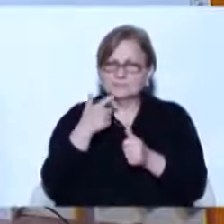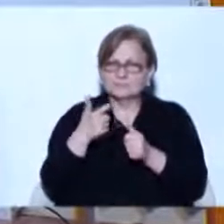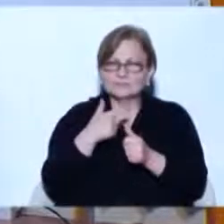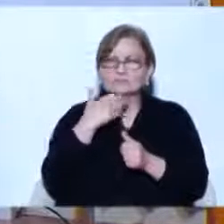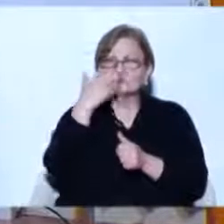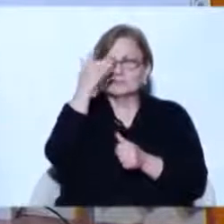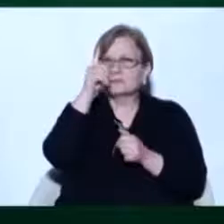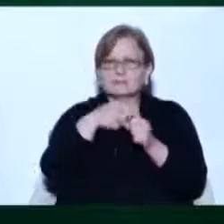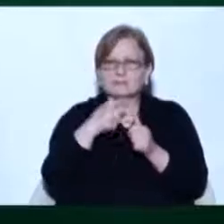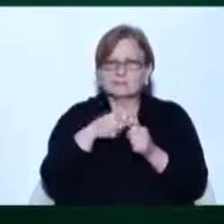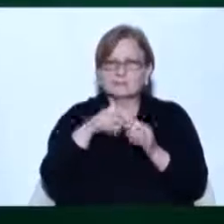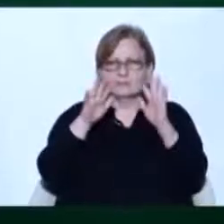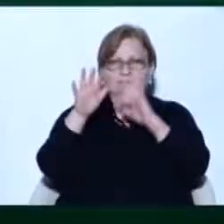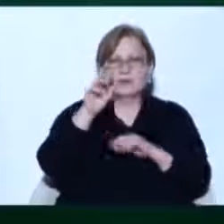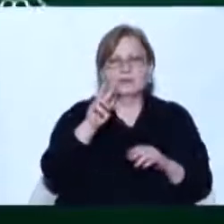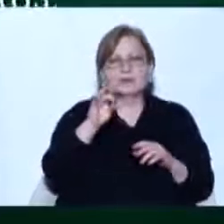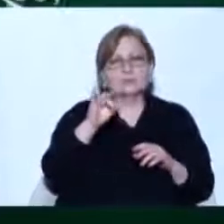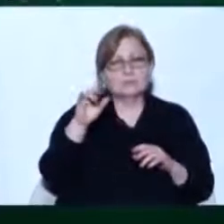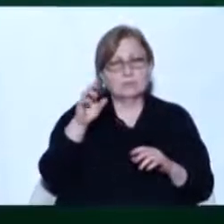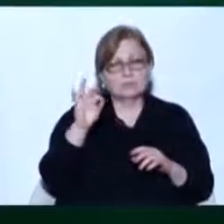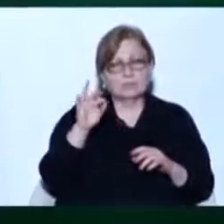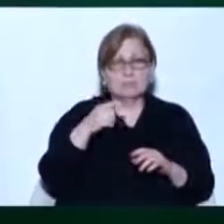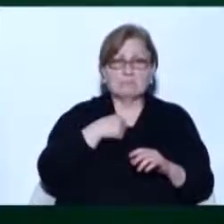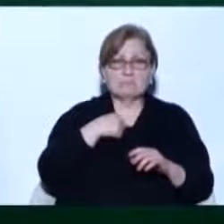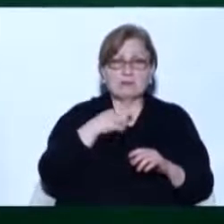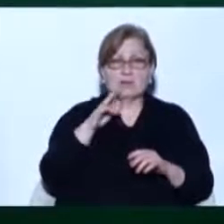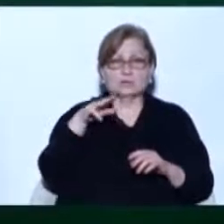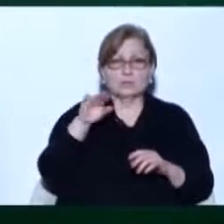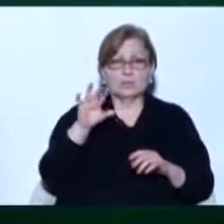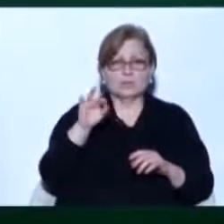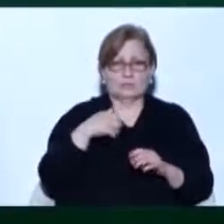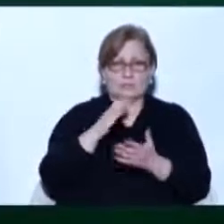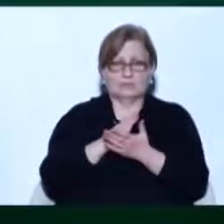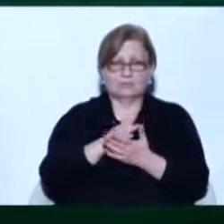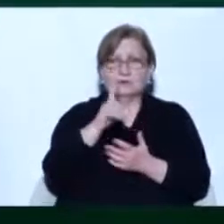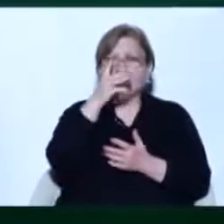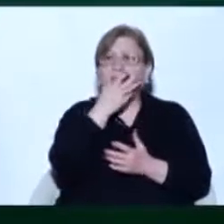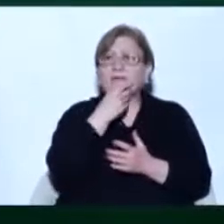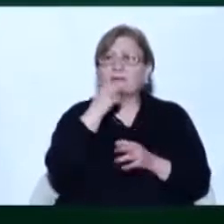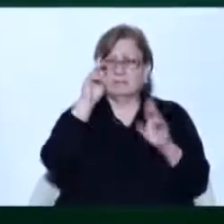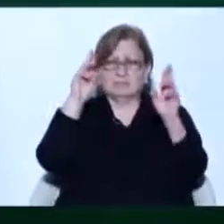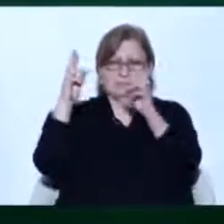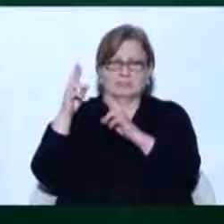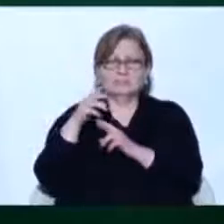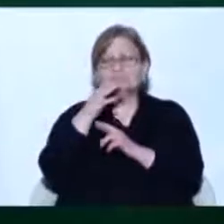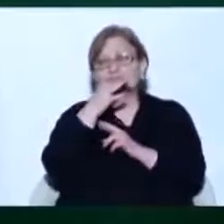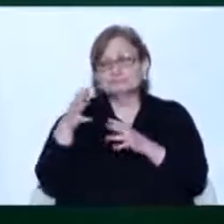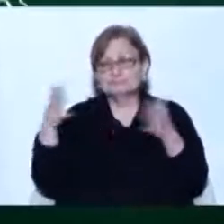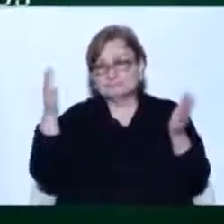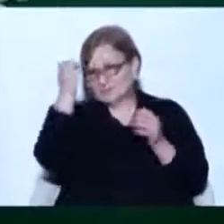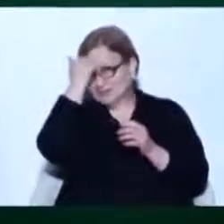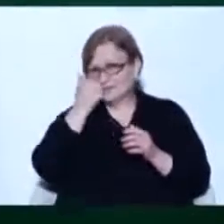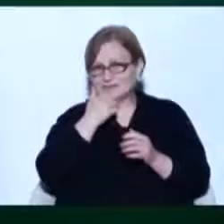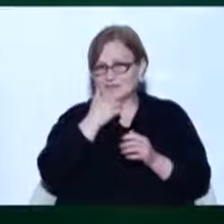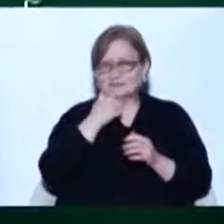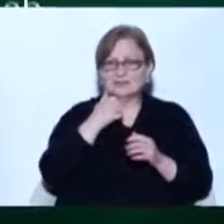ტოტომ. ღუბო, მე ტოტო ვარ, რა ლამაზად ცეკვავ. დიდი მადლობა,